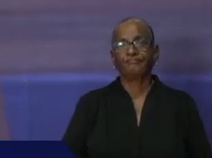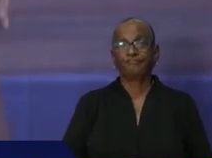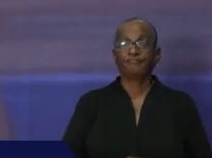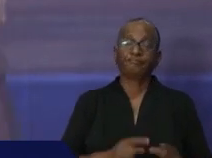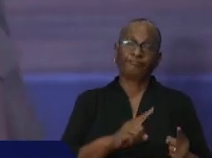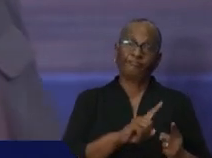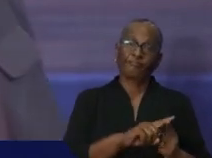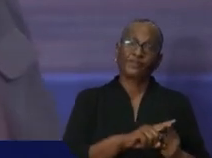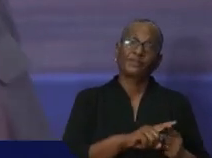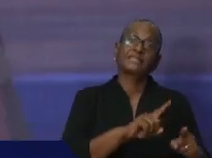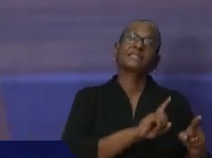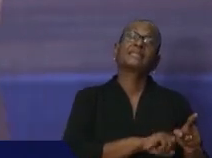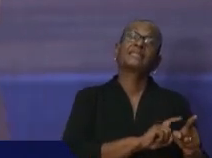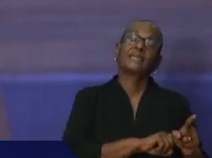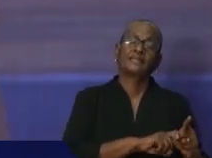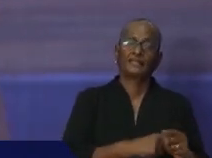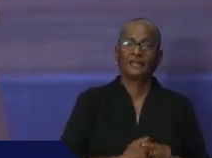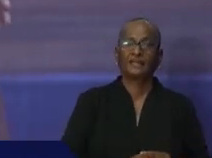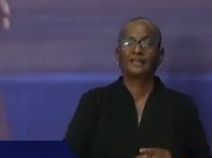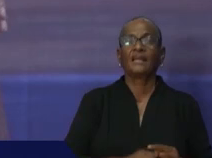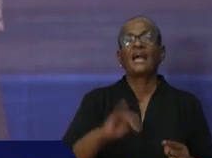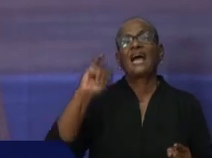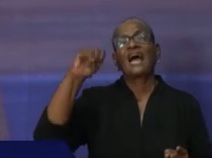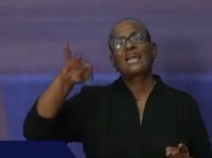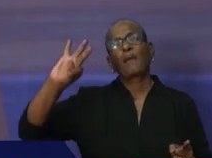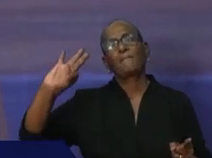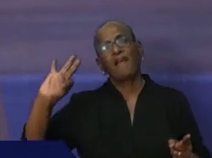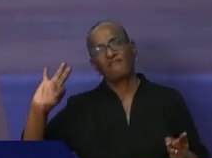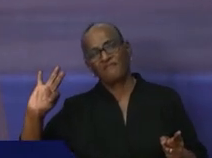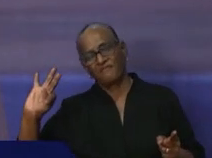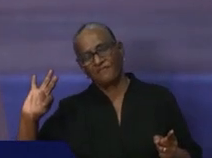Abede won pisting sa IMF.